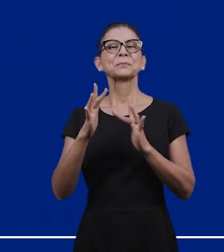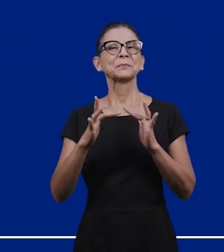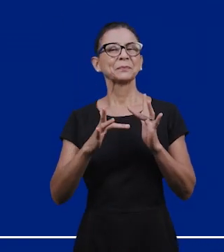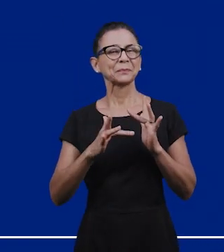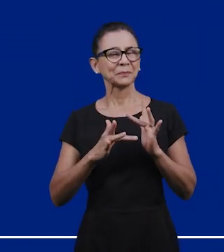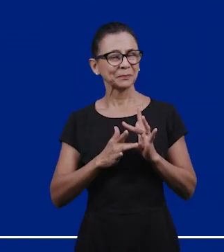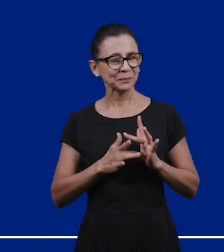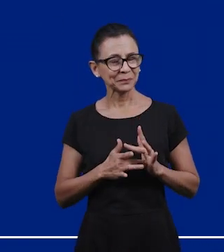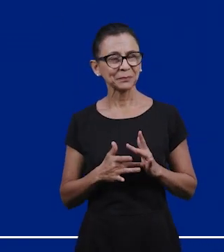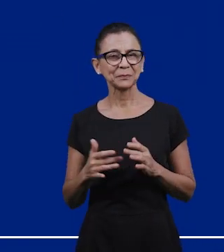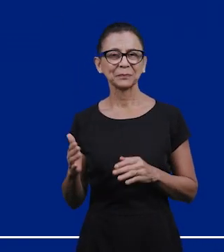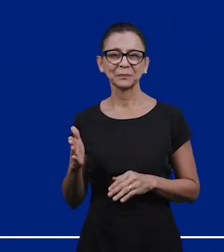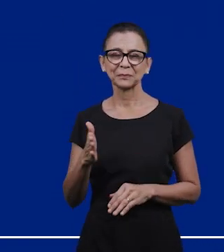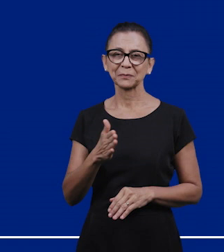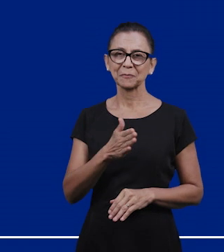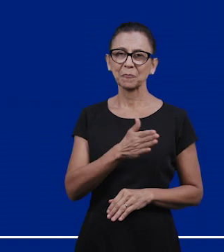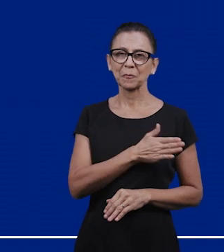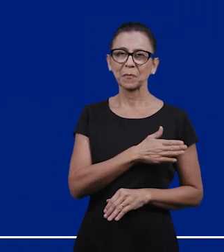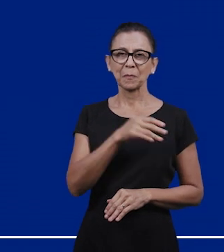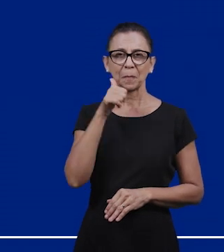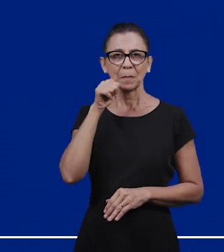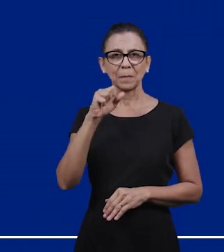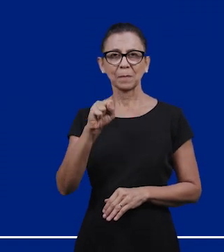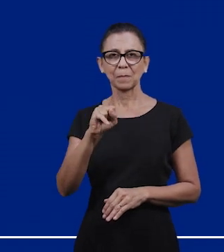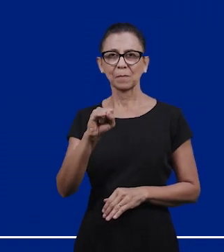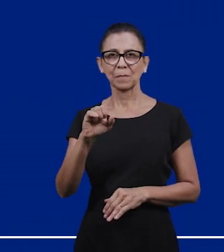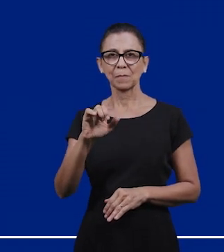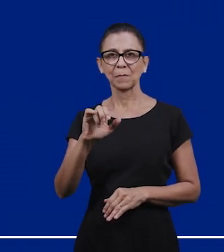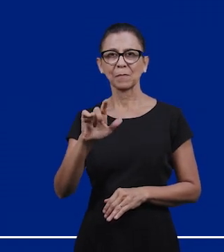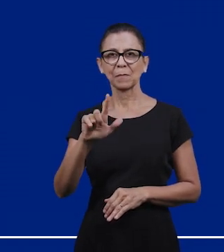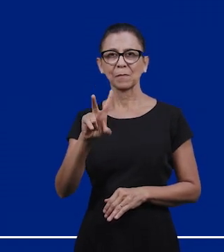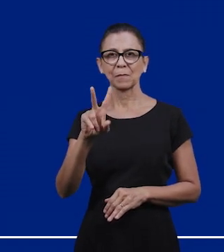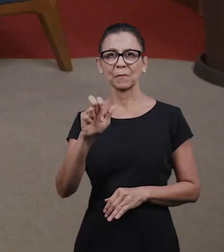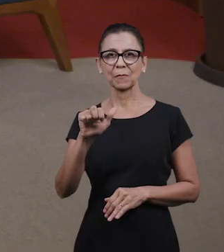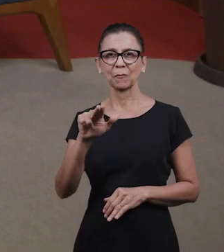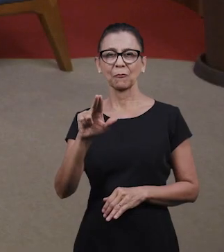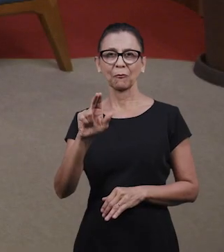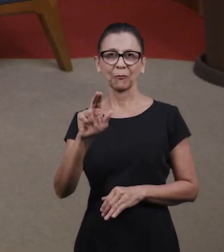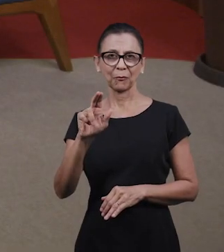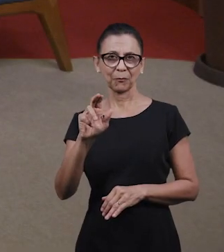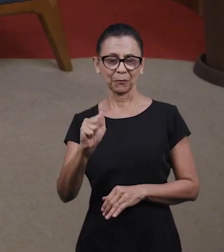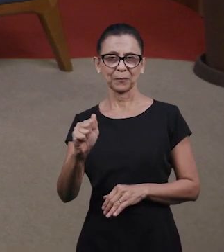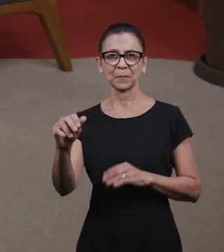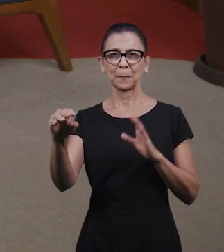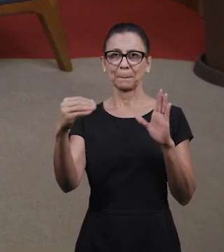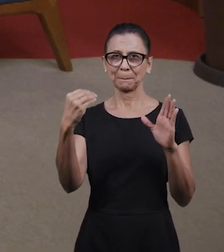et notre intimité avec le Seigneur Jésus. Ça, c'est la participation envoyée par Sivana